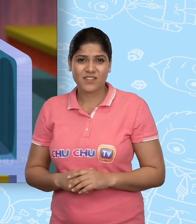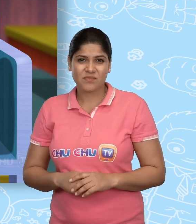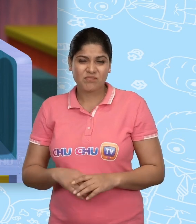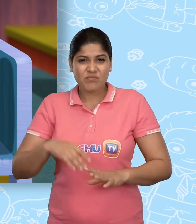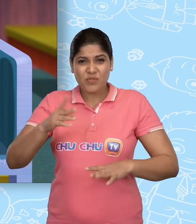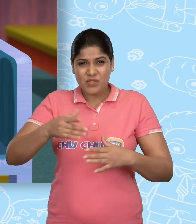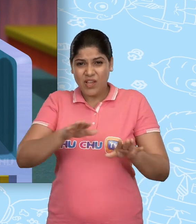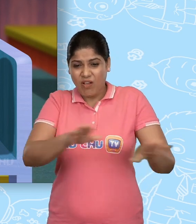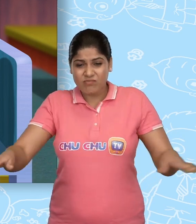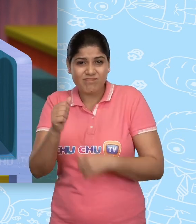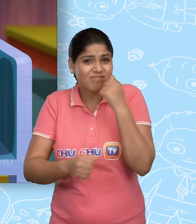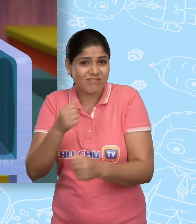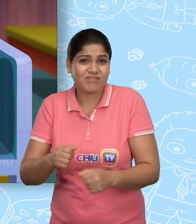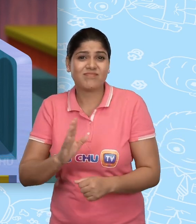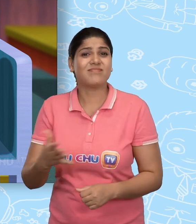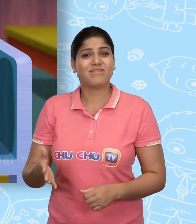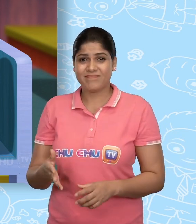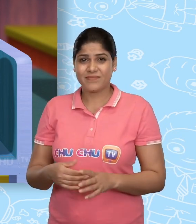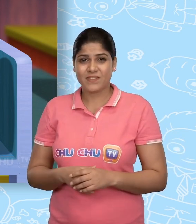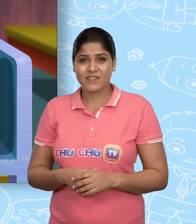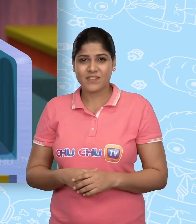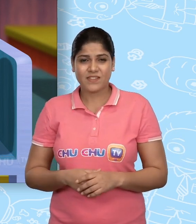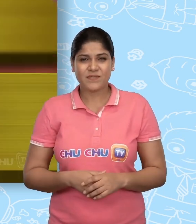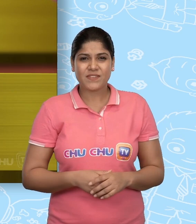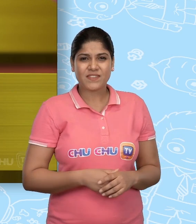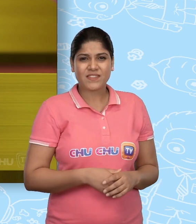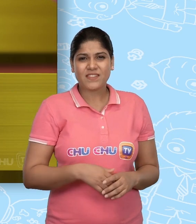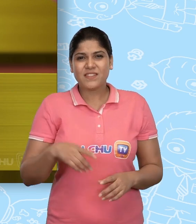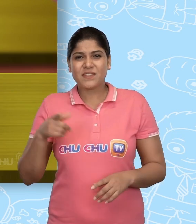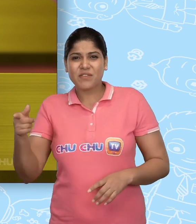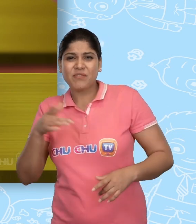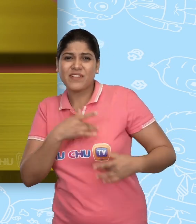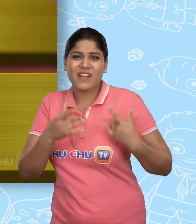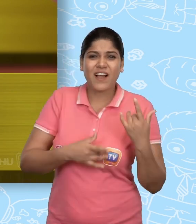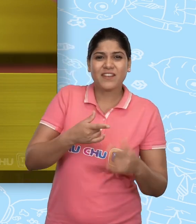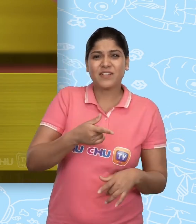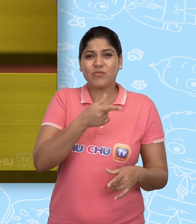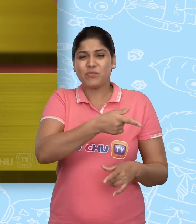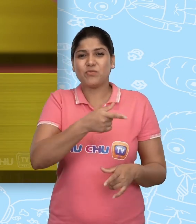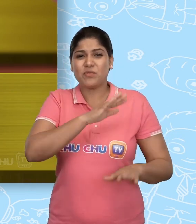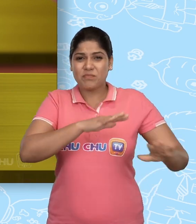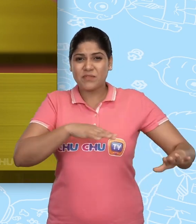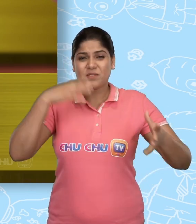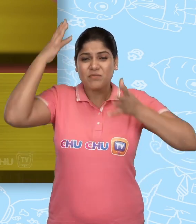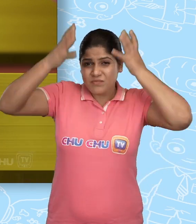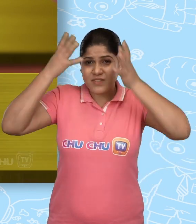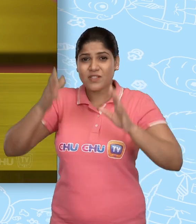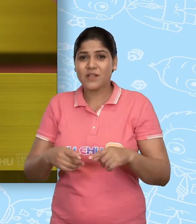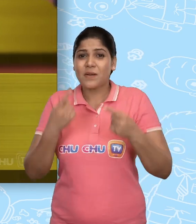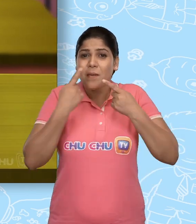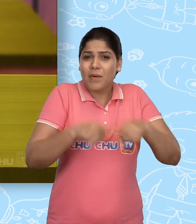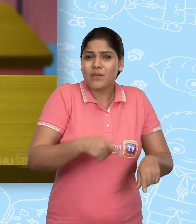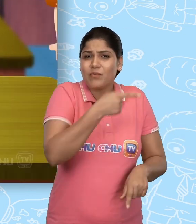थी। मुझे हॉलवे में नहीं दौड़ना चाहिए था। चाचा को लग रहा था कि वो छोटा बच्चा बहुत